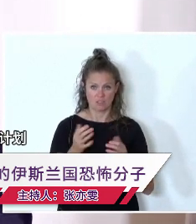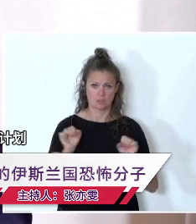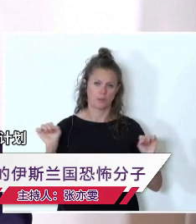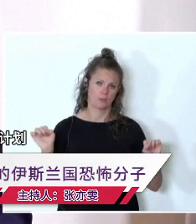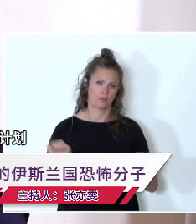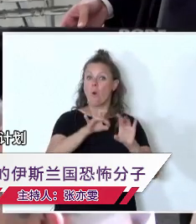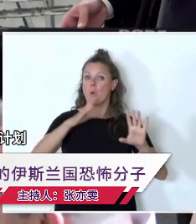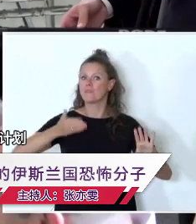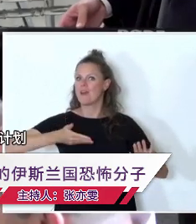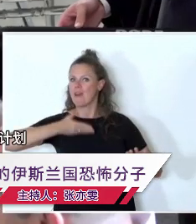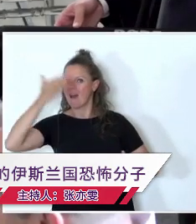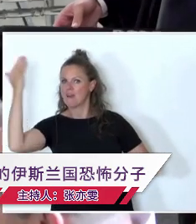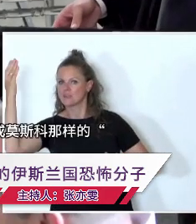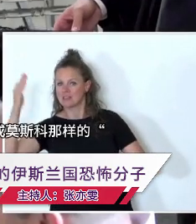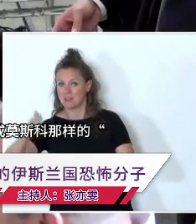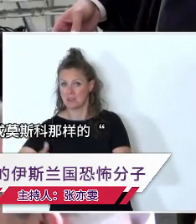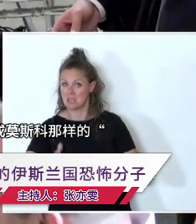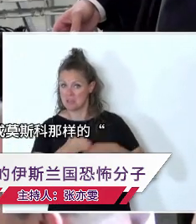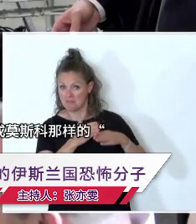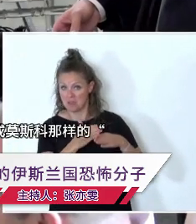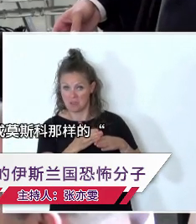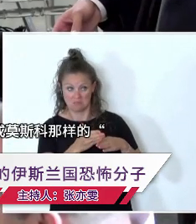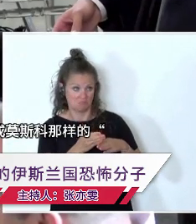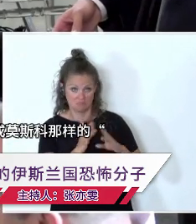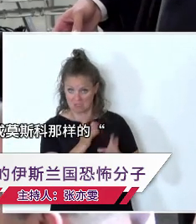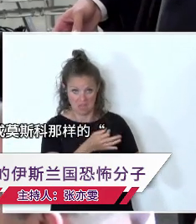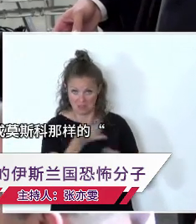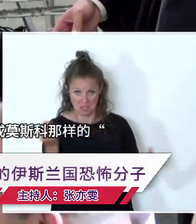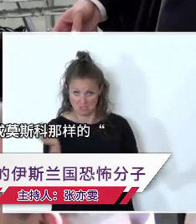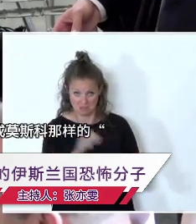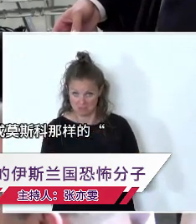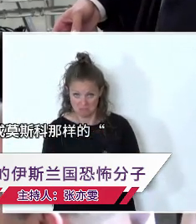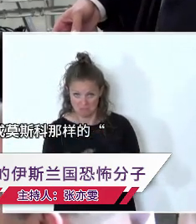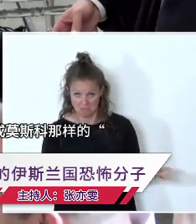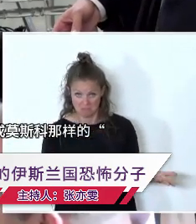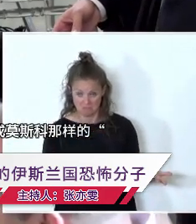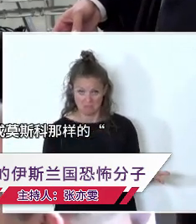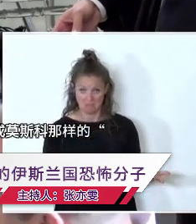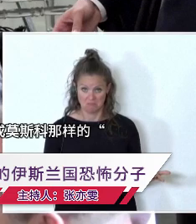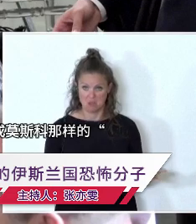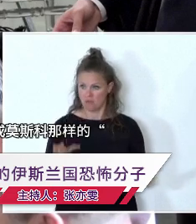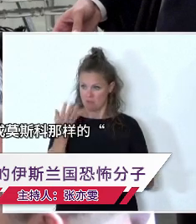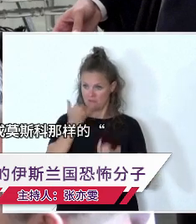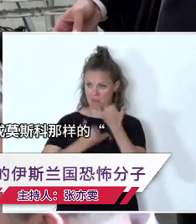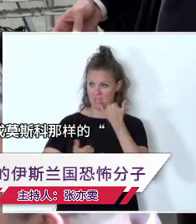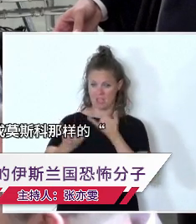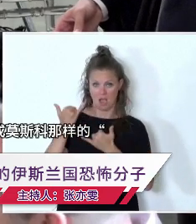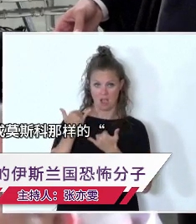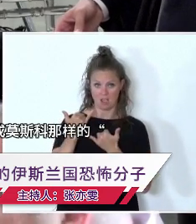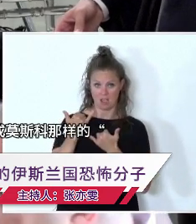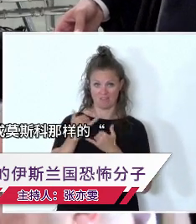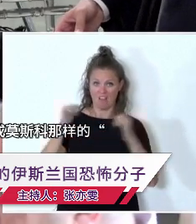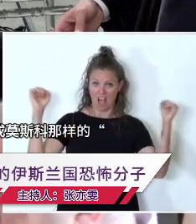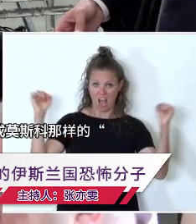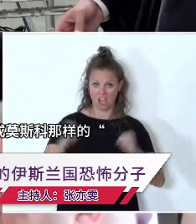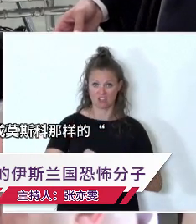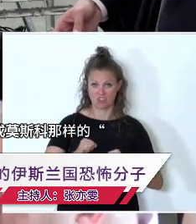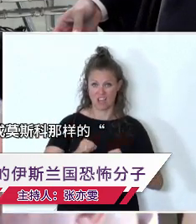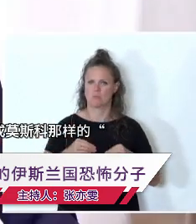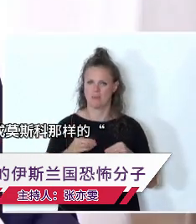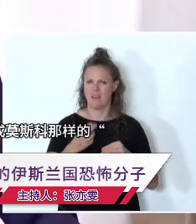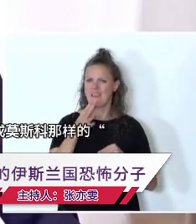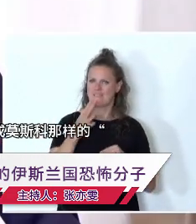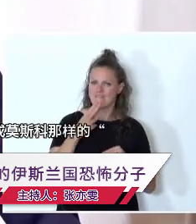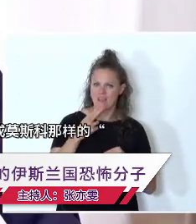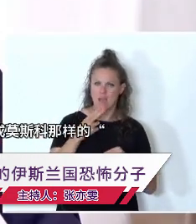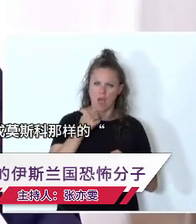和详细的计划，他们的目标是制造一场像在巴黎、曼彻斯特或莫斯科那